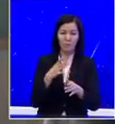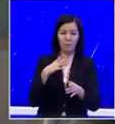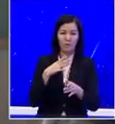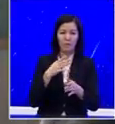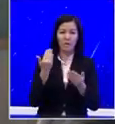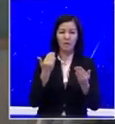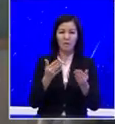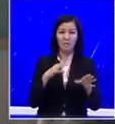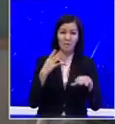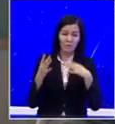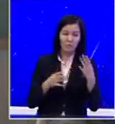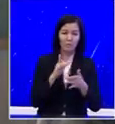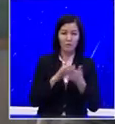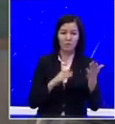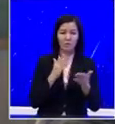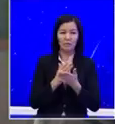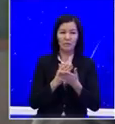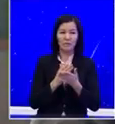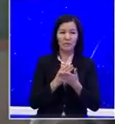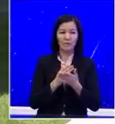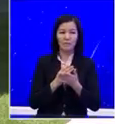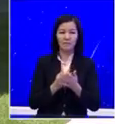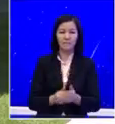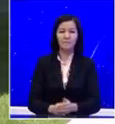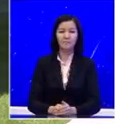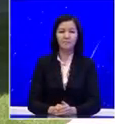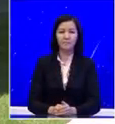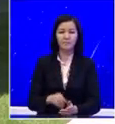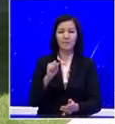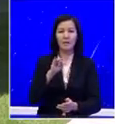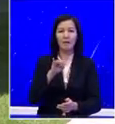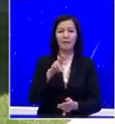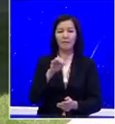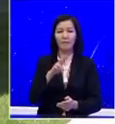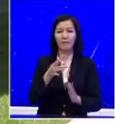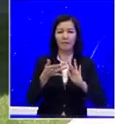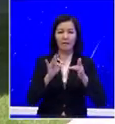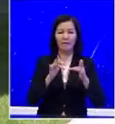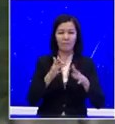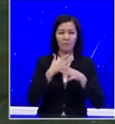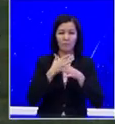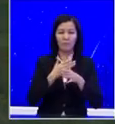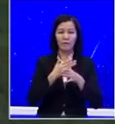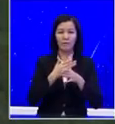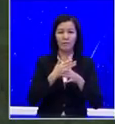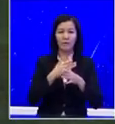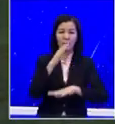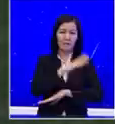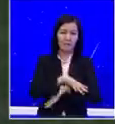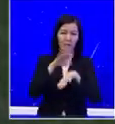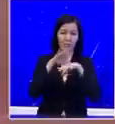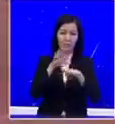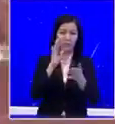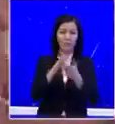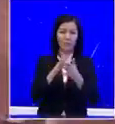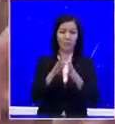әлі тренировкасы бар. Қазір все дисквалда. Айман Ратова ғаламтор желісі арқылы шеберлік сабағын өткізе бермек. Сонымен қатар